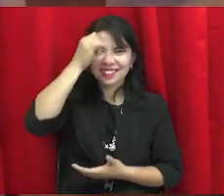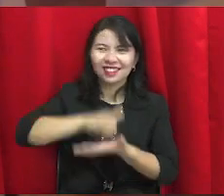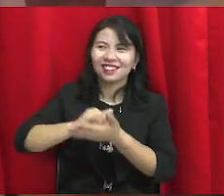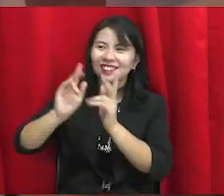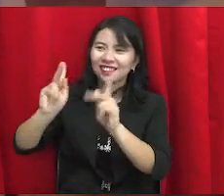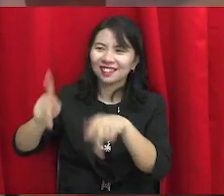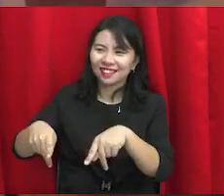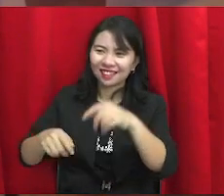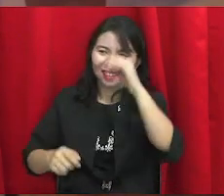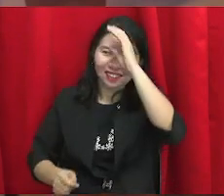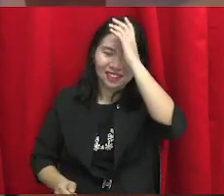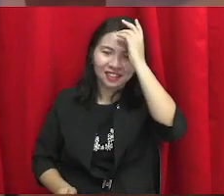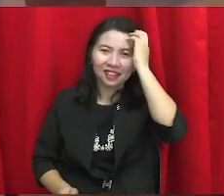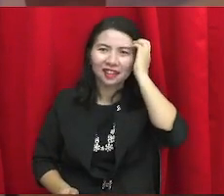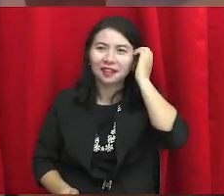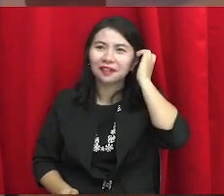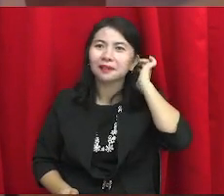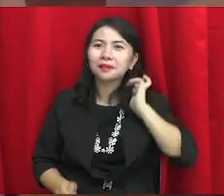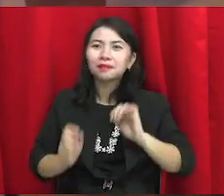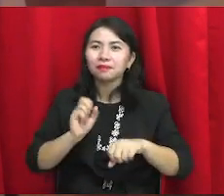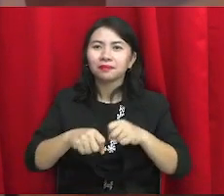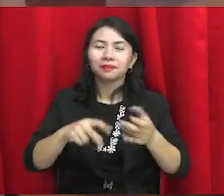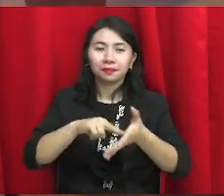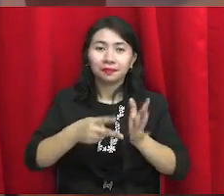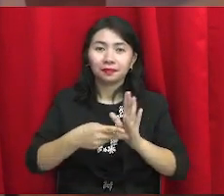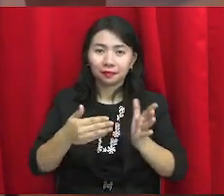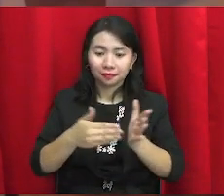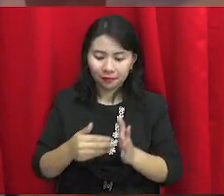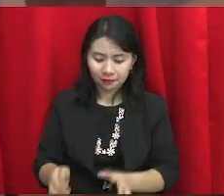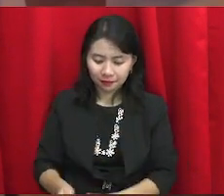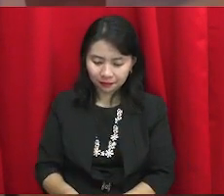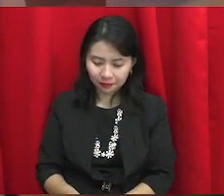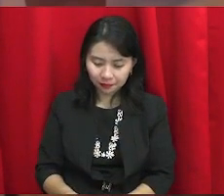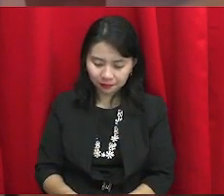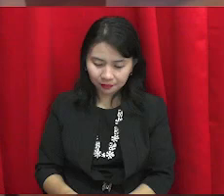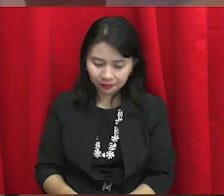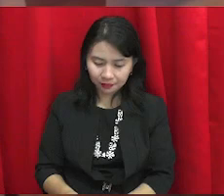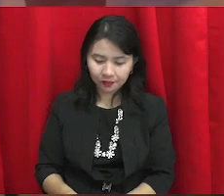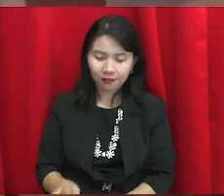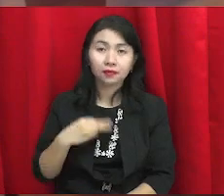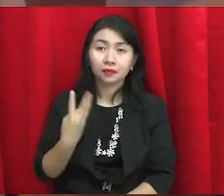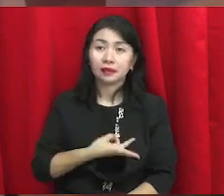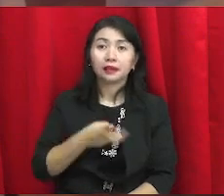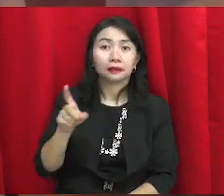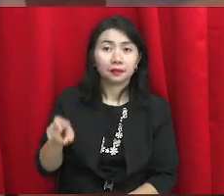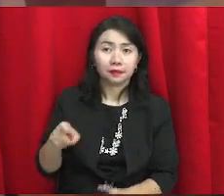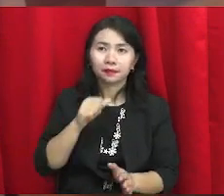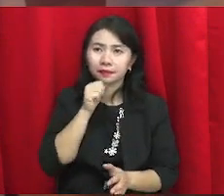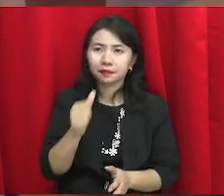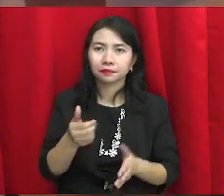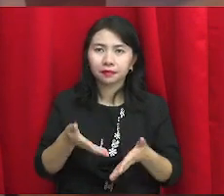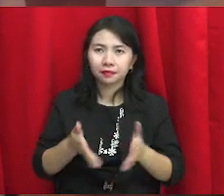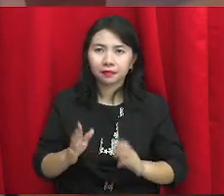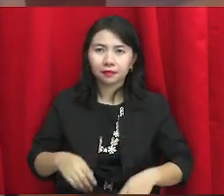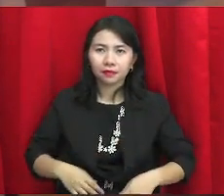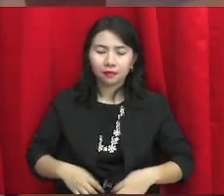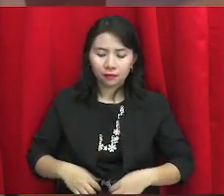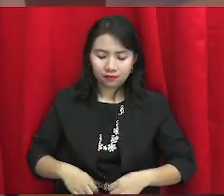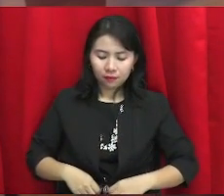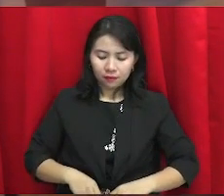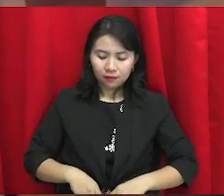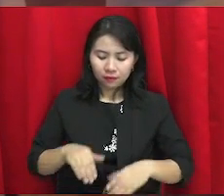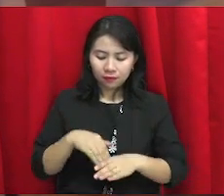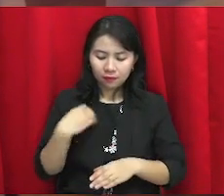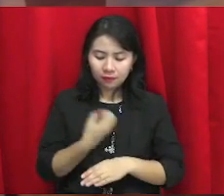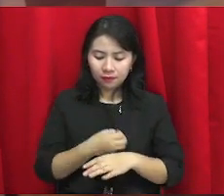eh. Yeah, so makita nyo, mga kapatid, huwag natin pahintulutan na dumating sa punto natin na yung